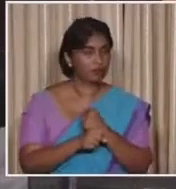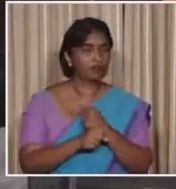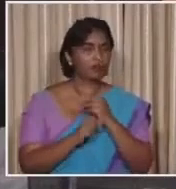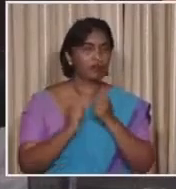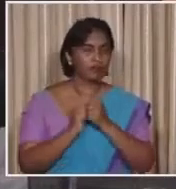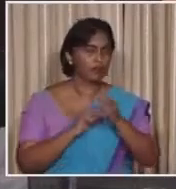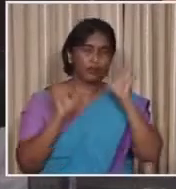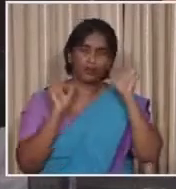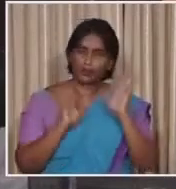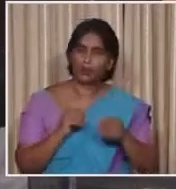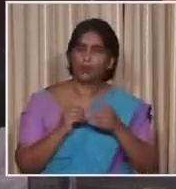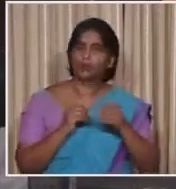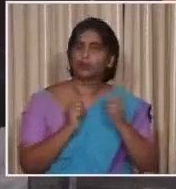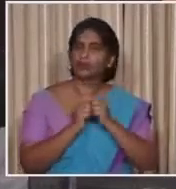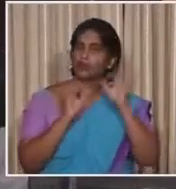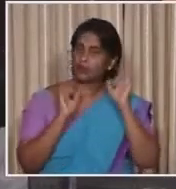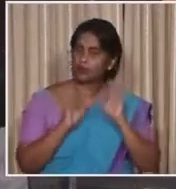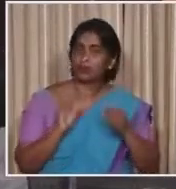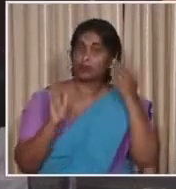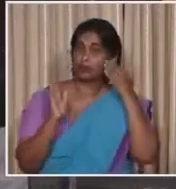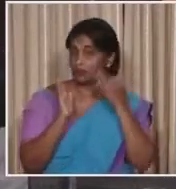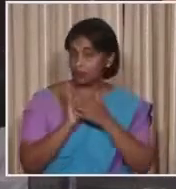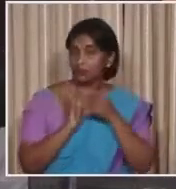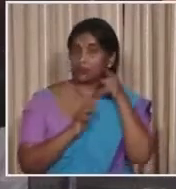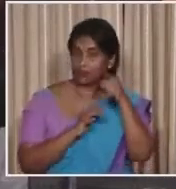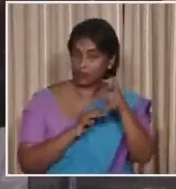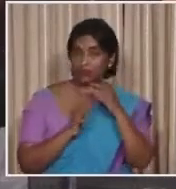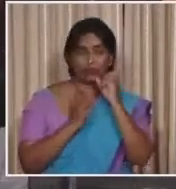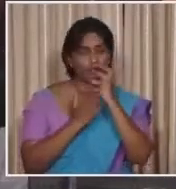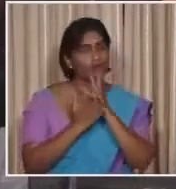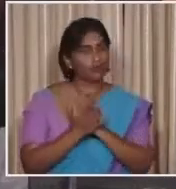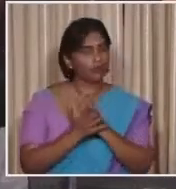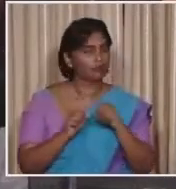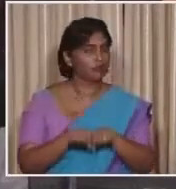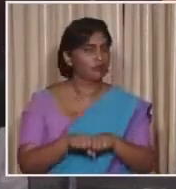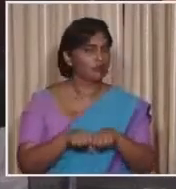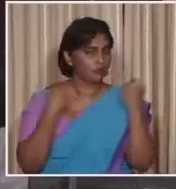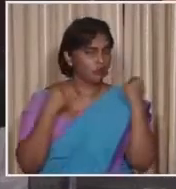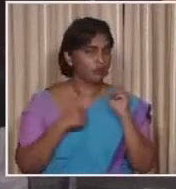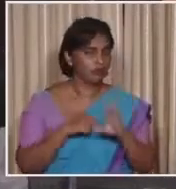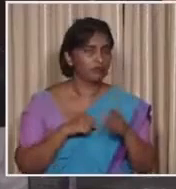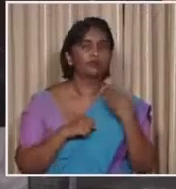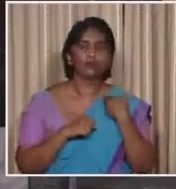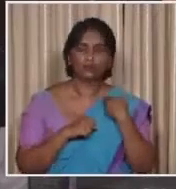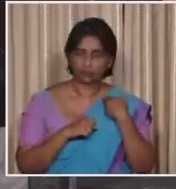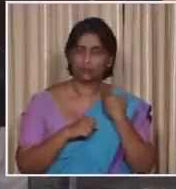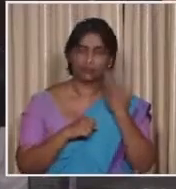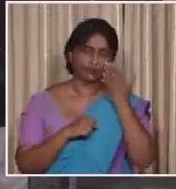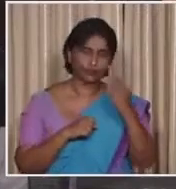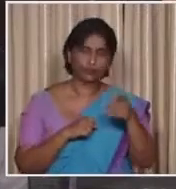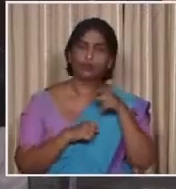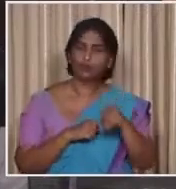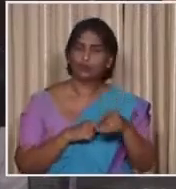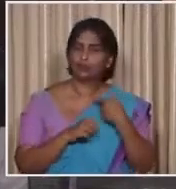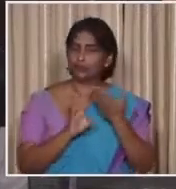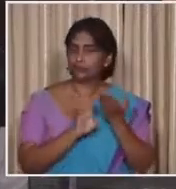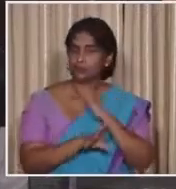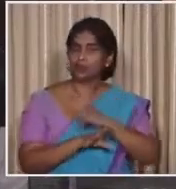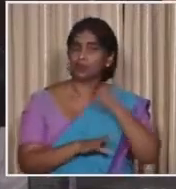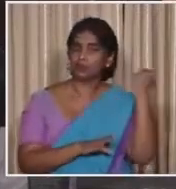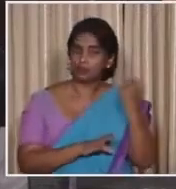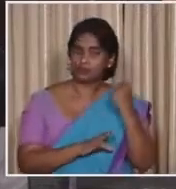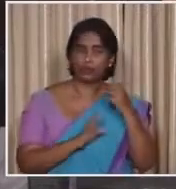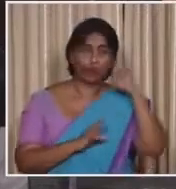இருப்பது என்பது நீங்களே அந்த அரசியல் அமைப்பை மீறுவதாக கூறுகின்றீர்கள். எனக்கு முன் உரையாற்றிய உதய